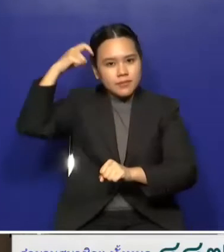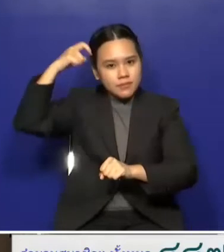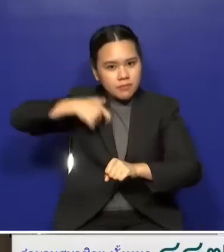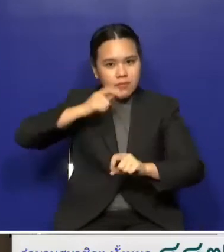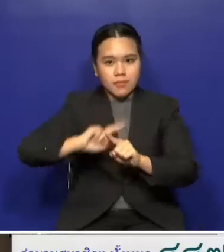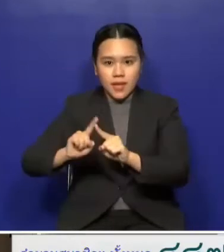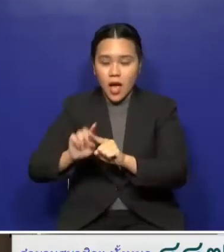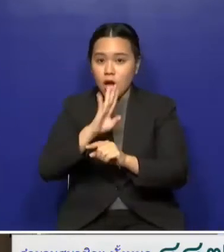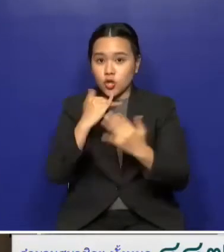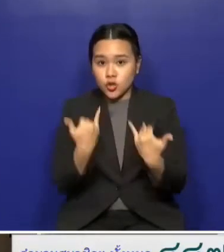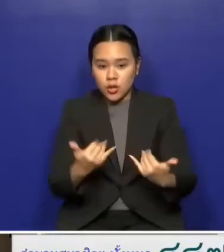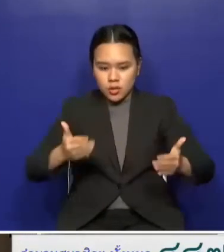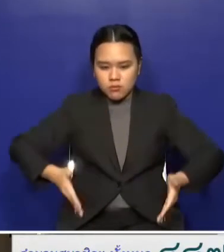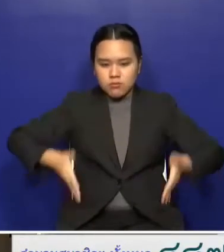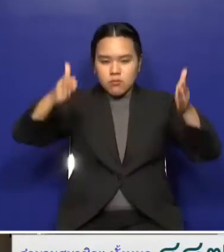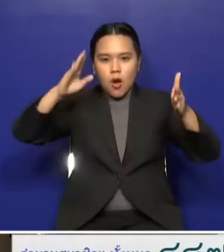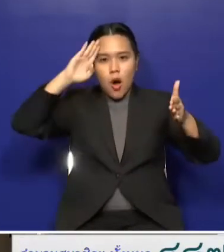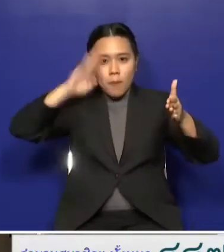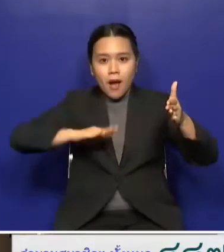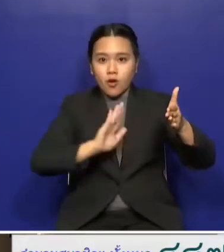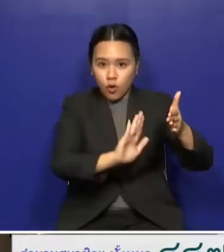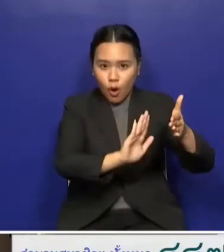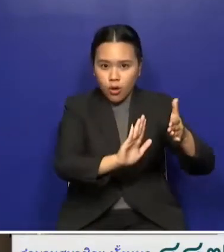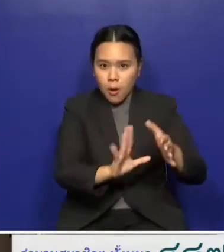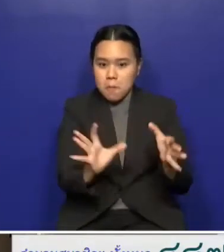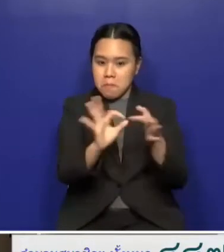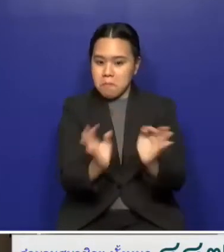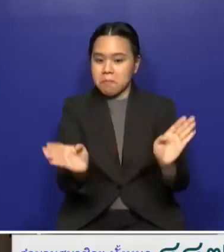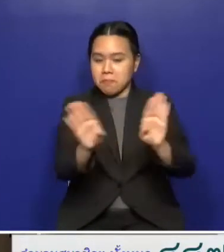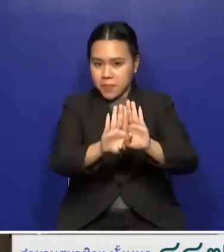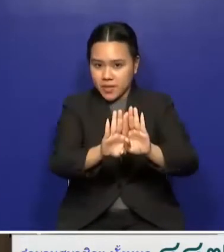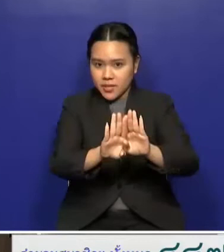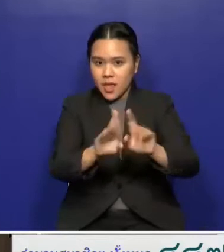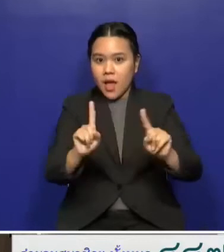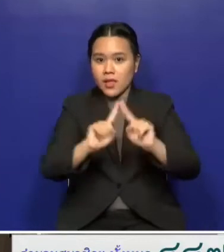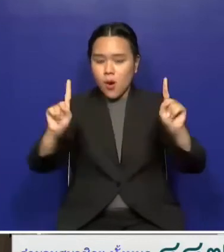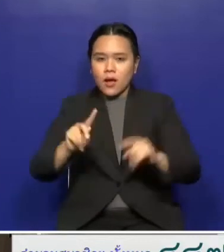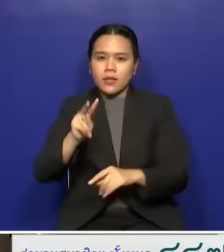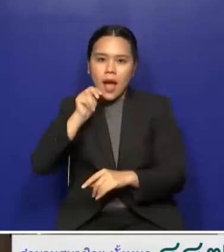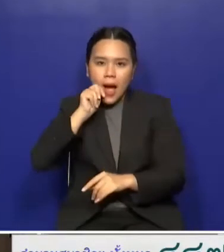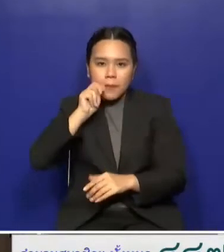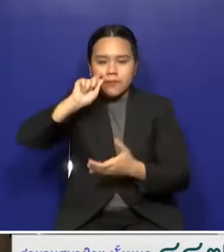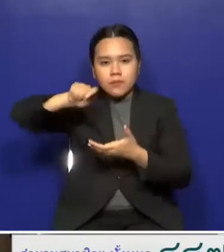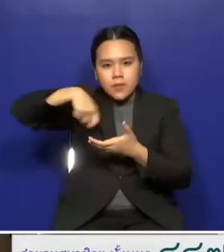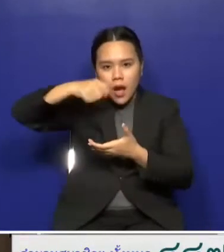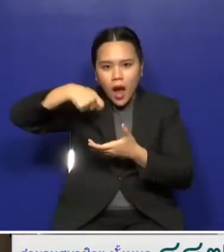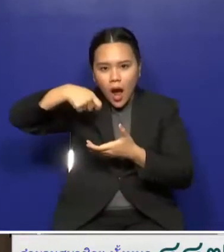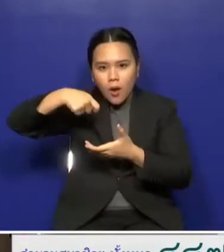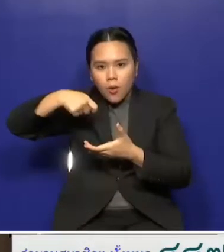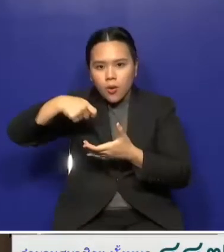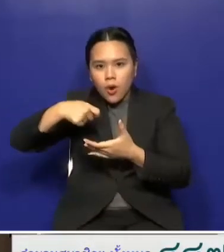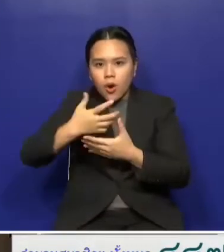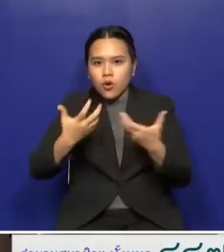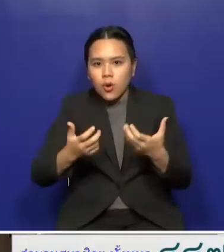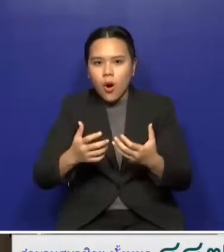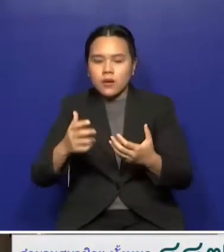ของแรงงานต่างชาติแต่ไม่มีการช่วยเหลือน้ำไม่มีการช่วยเหลืออาหารไม่มีการช่วยเหลือเครื่องอุปโภคบริโภ